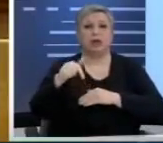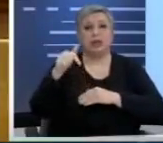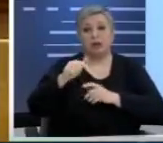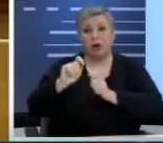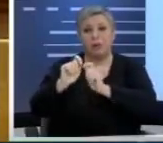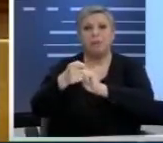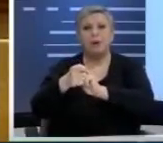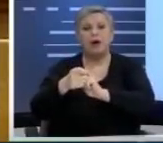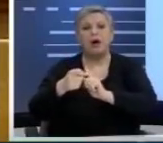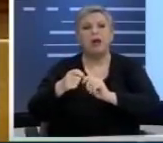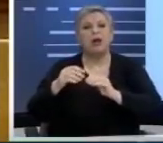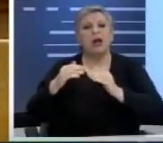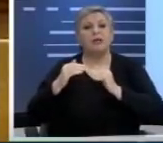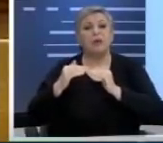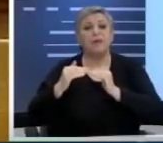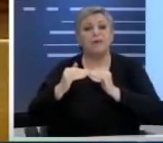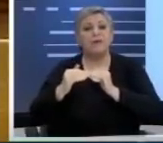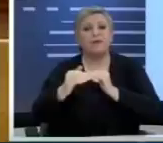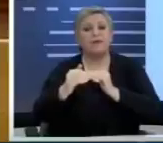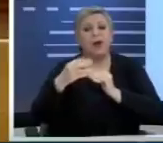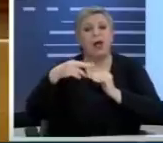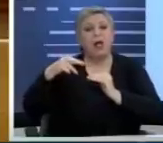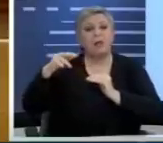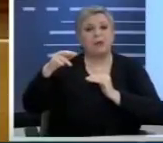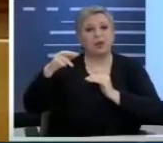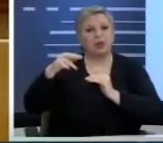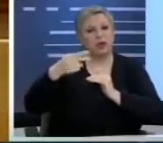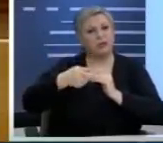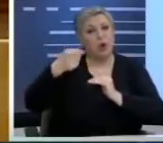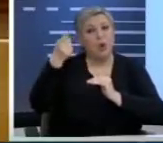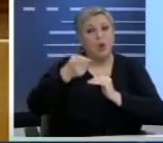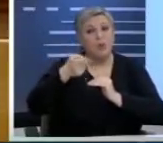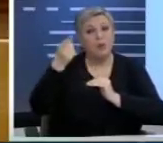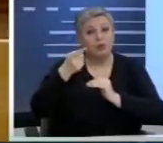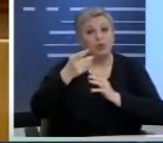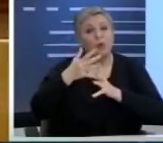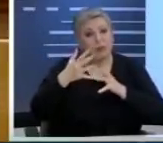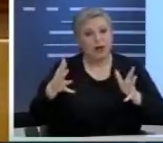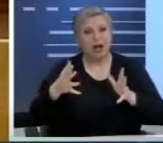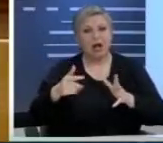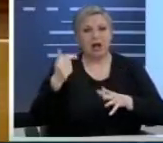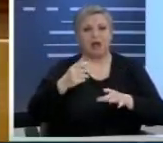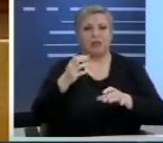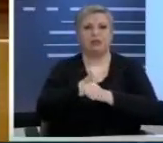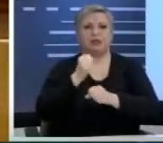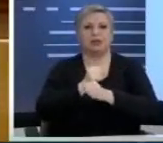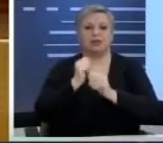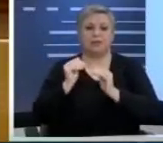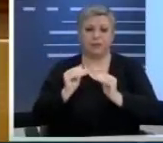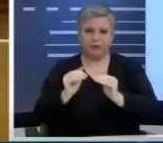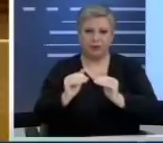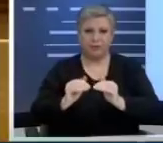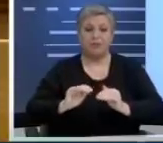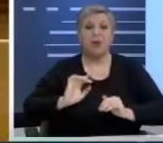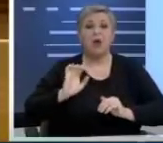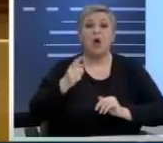Πολύ μεγάλο. Αυτό σημαίνει, αφού όλοι οι οικονομολόγοι προβλέπουν αύξηση